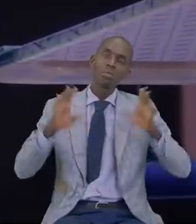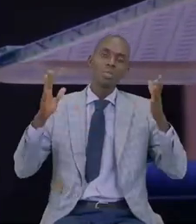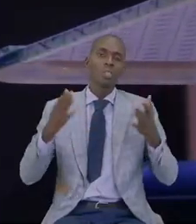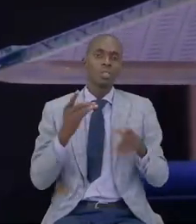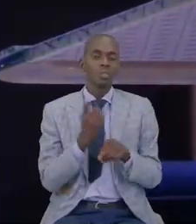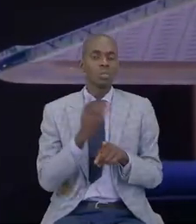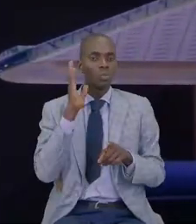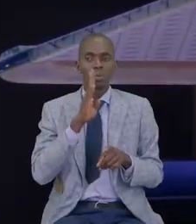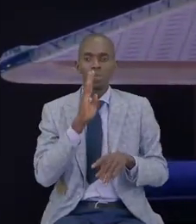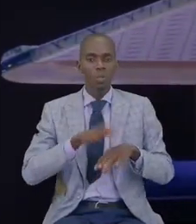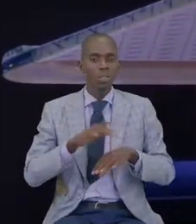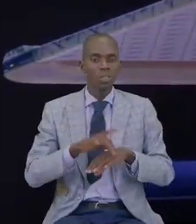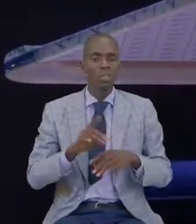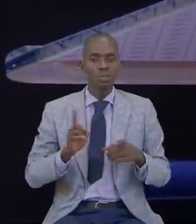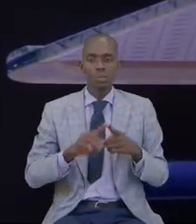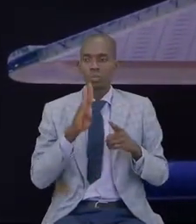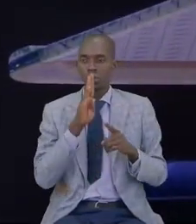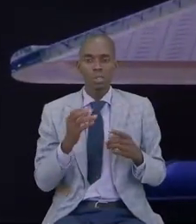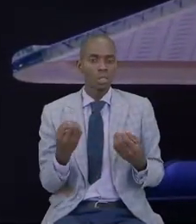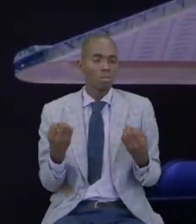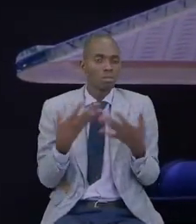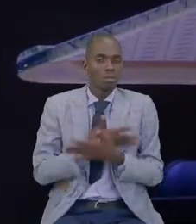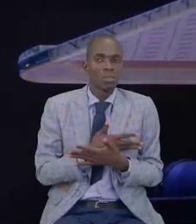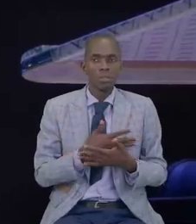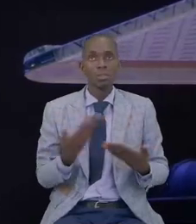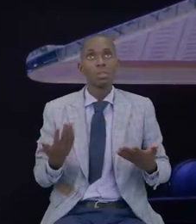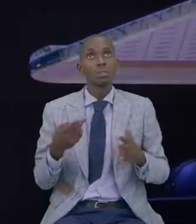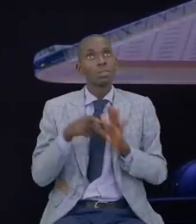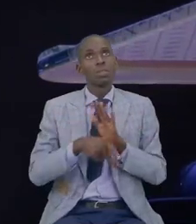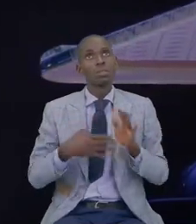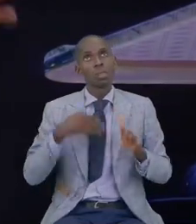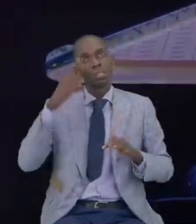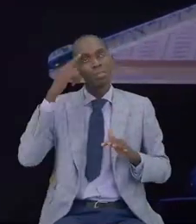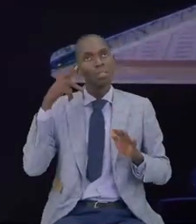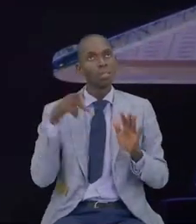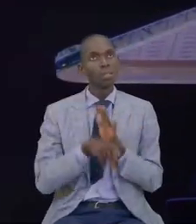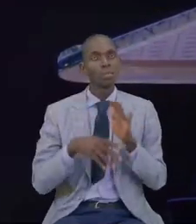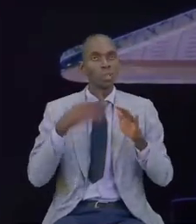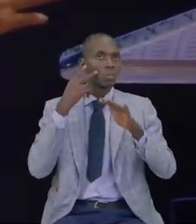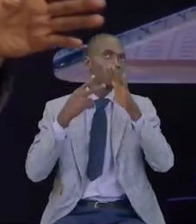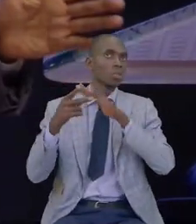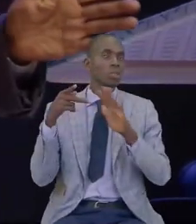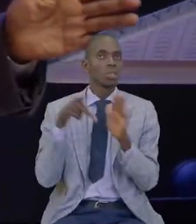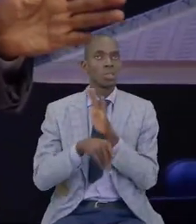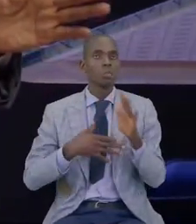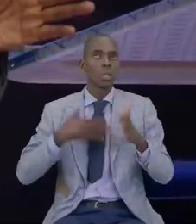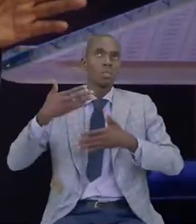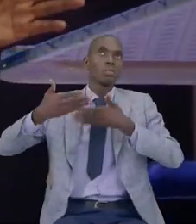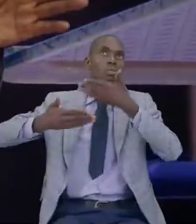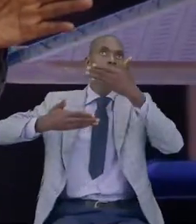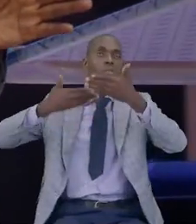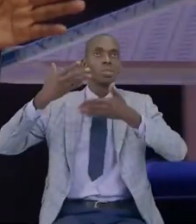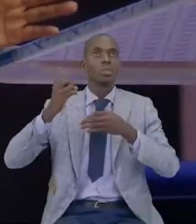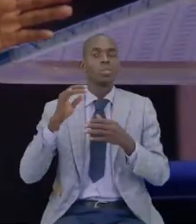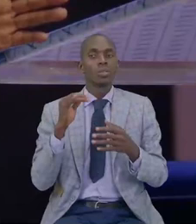peur? Tu tues mon rêve, tu as tué ma vision, tu as tué mon progrès. Alors, pour qu'on ne tue pas